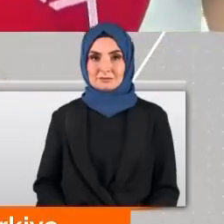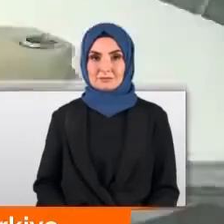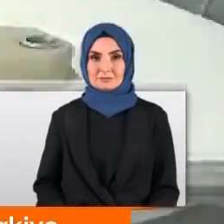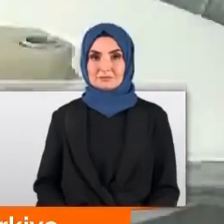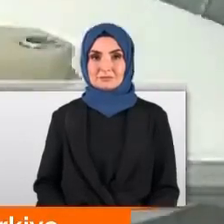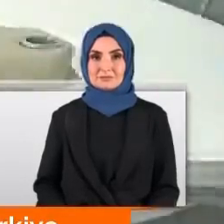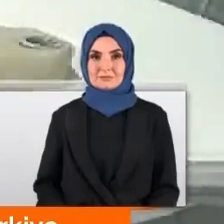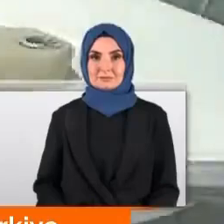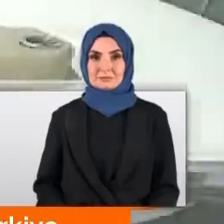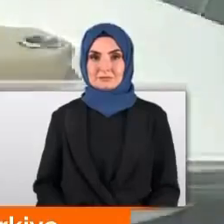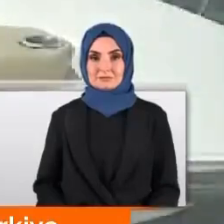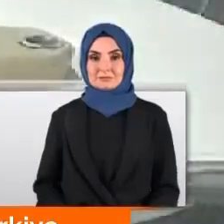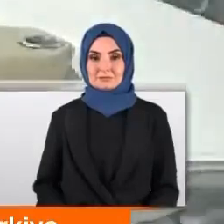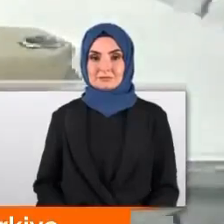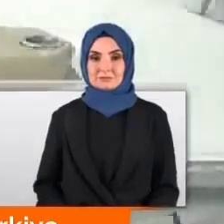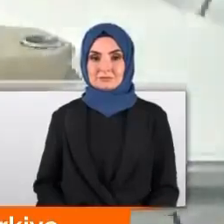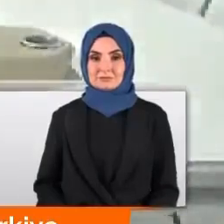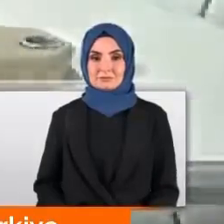şakası olmaz.